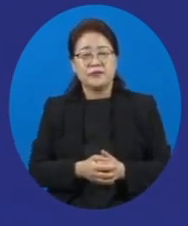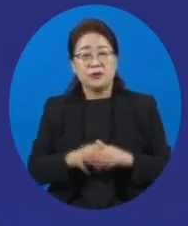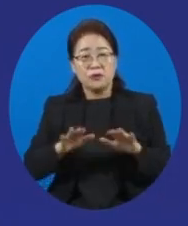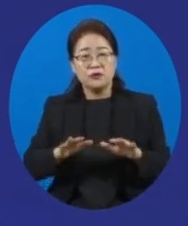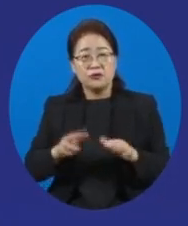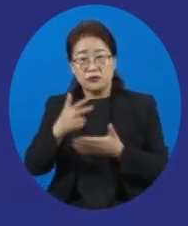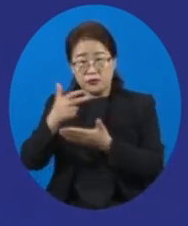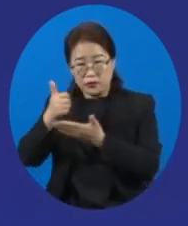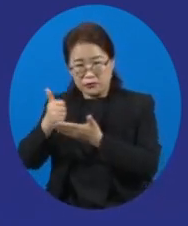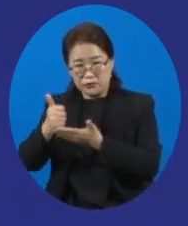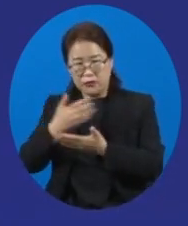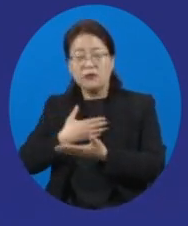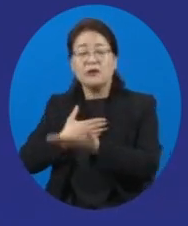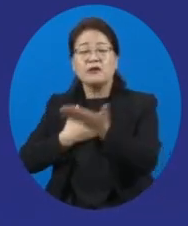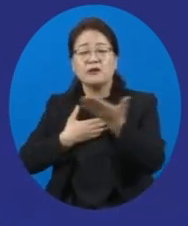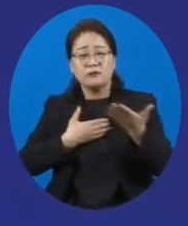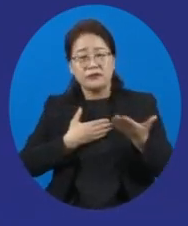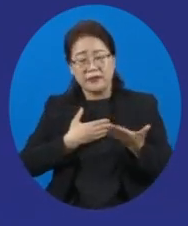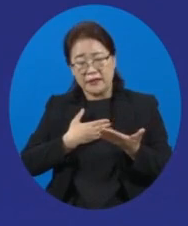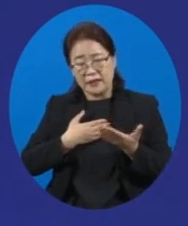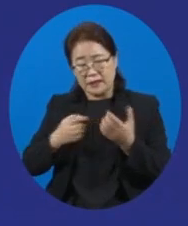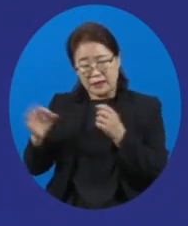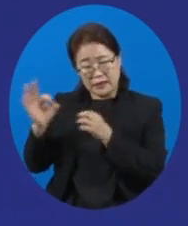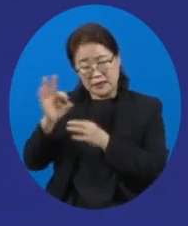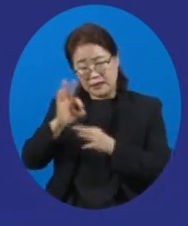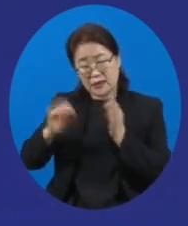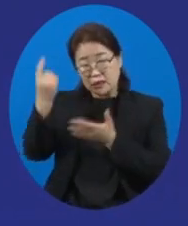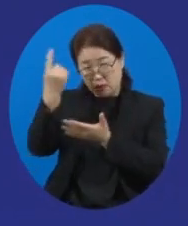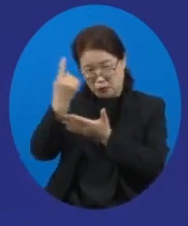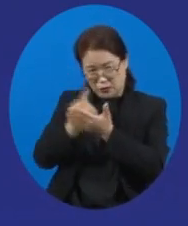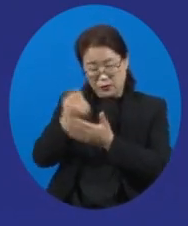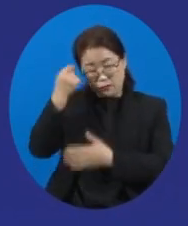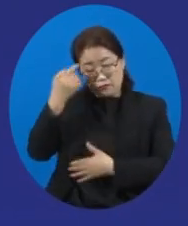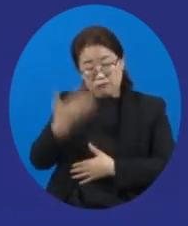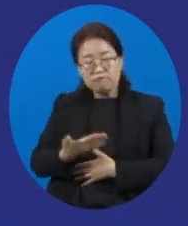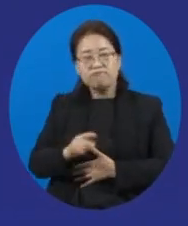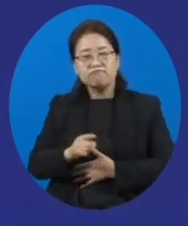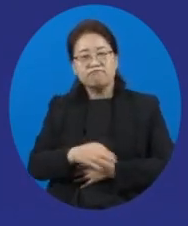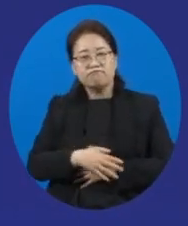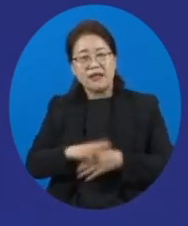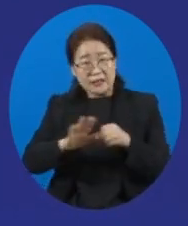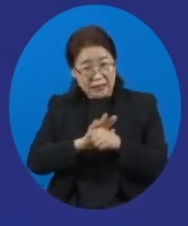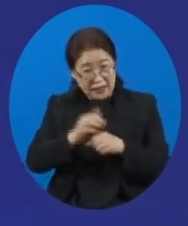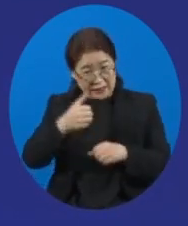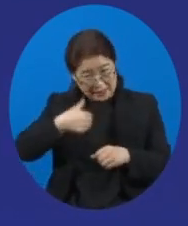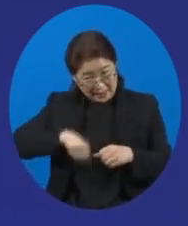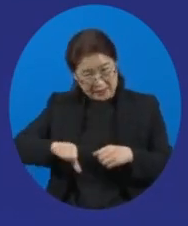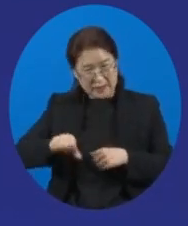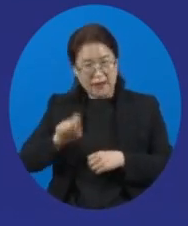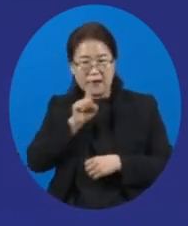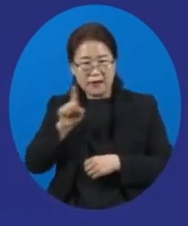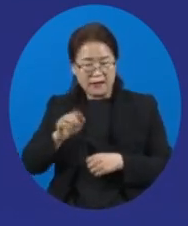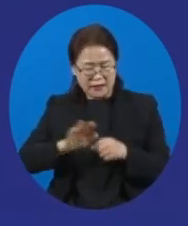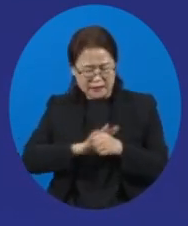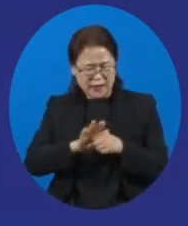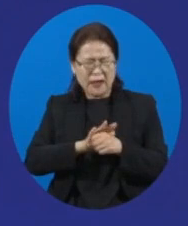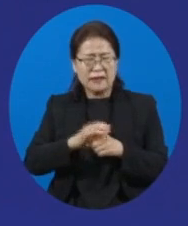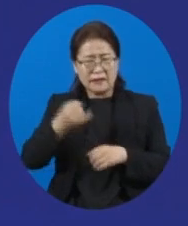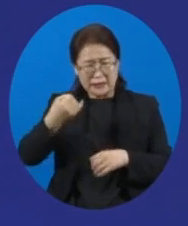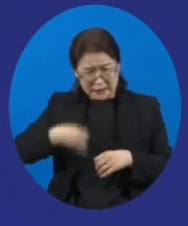오늘도 주님은 저와 여러분에게 다가오셔서 물으십니다. 사랑하는 아들아, 사랑하는